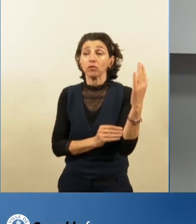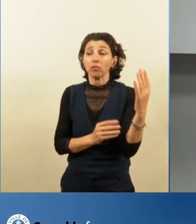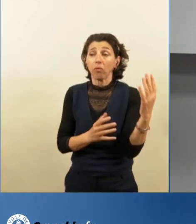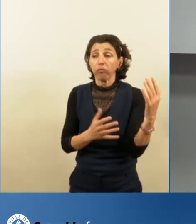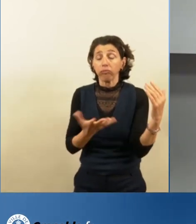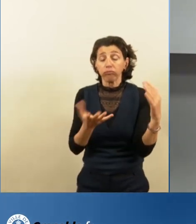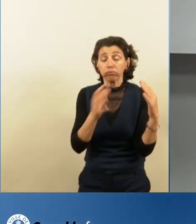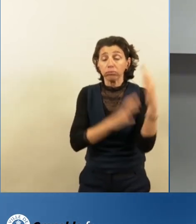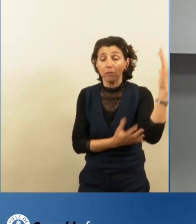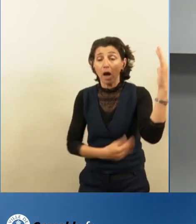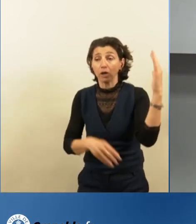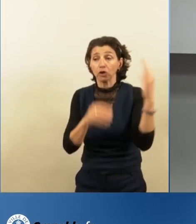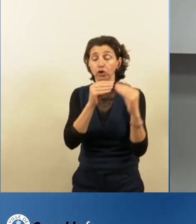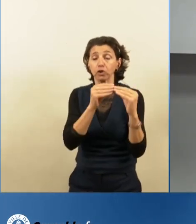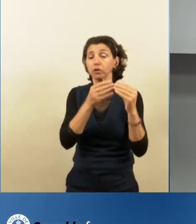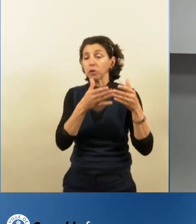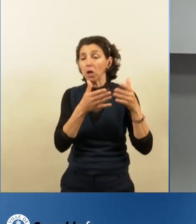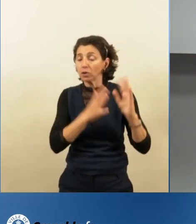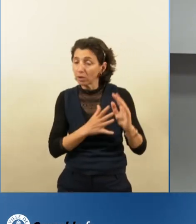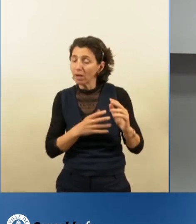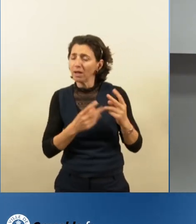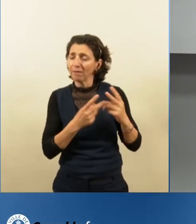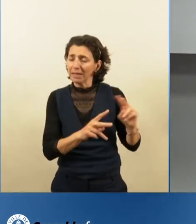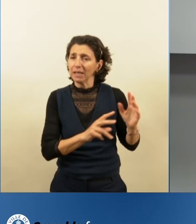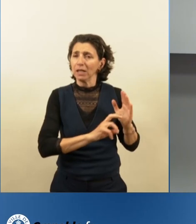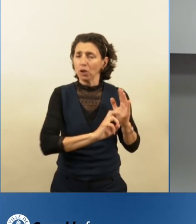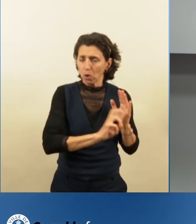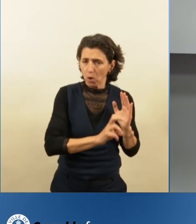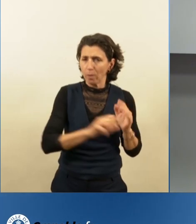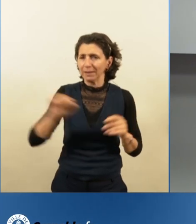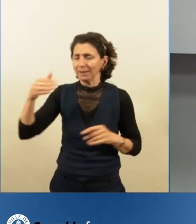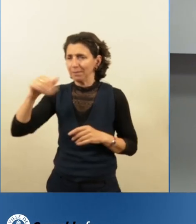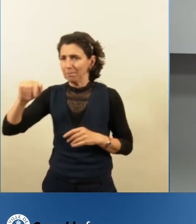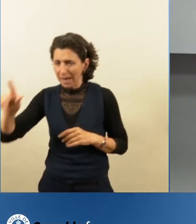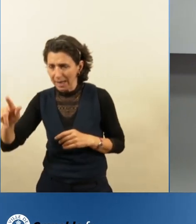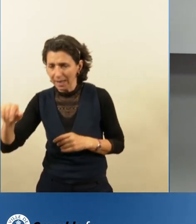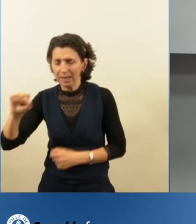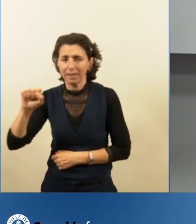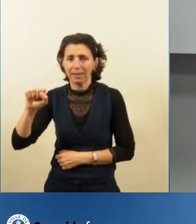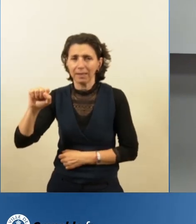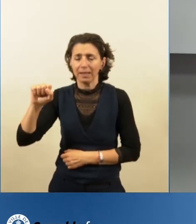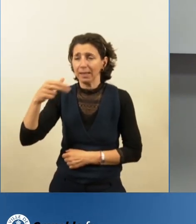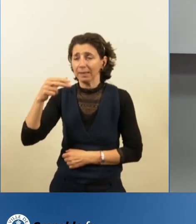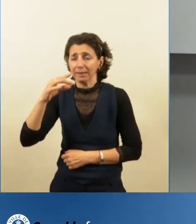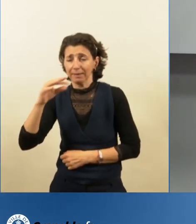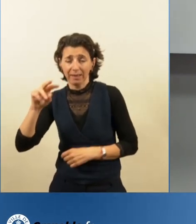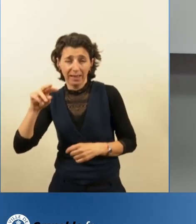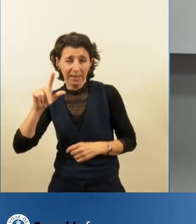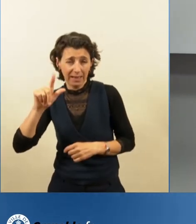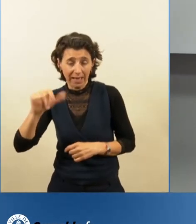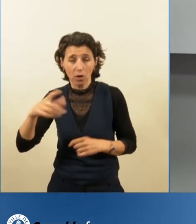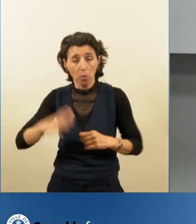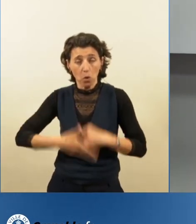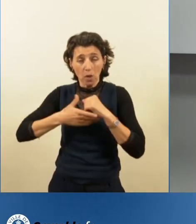croissant de la métropole auprès du SMAG et de la splmag vient un soutien financier qui ne cesse d'augmenter depuis 2017 celui-ci